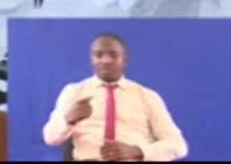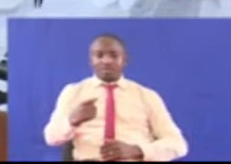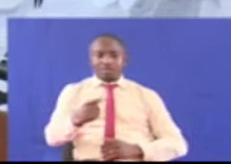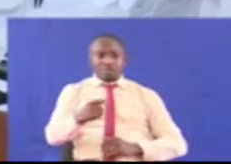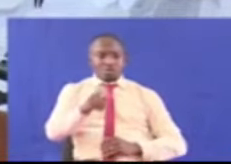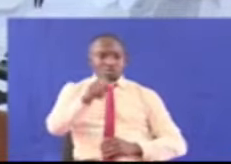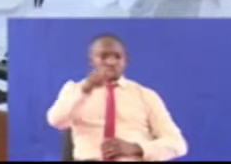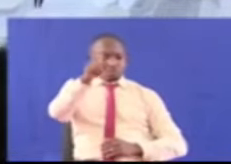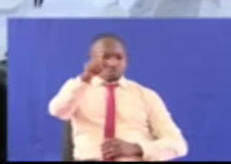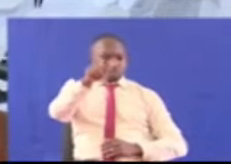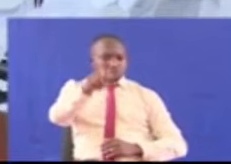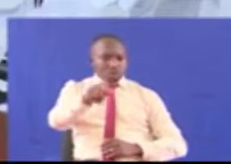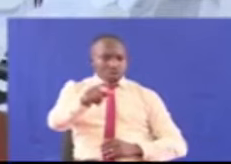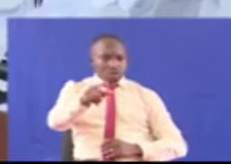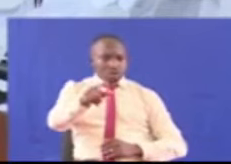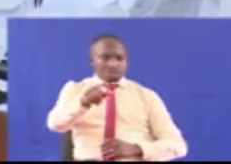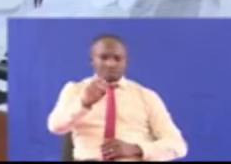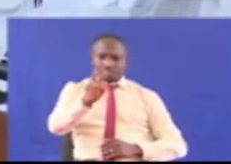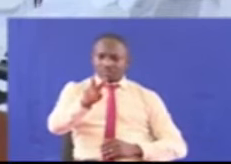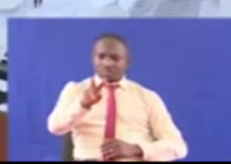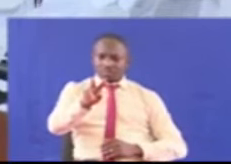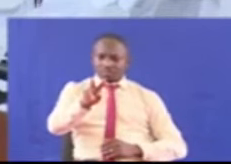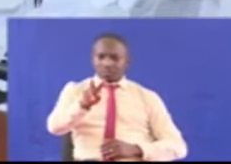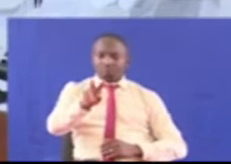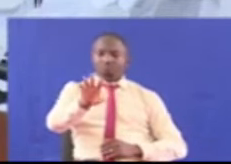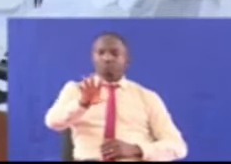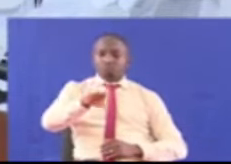yamewafanya watu waingie na aibu.